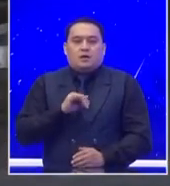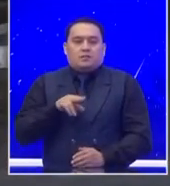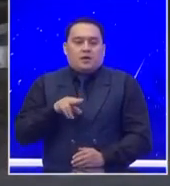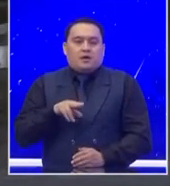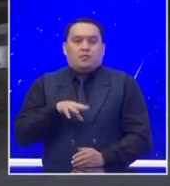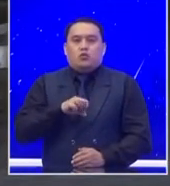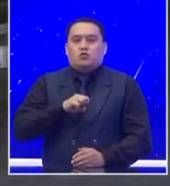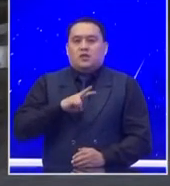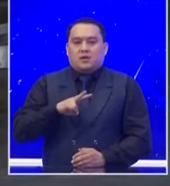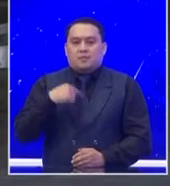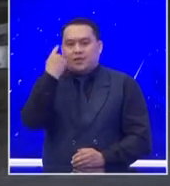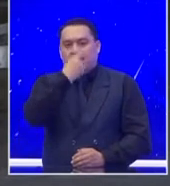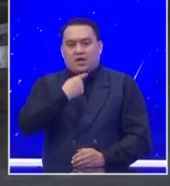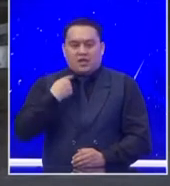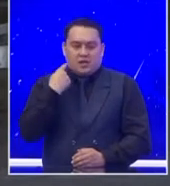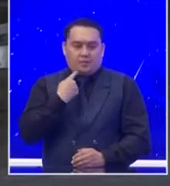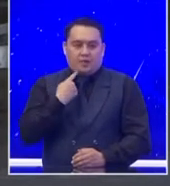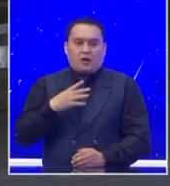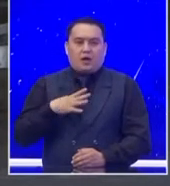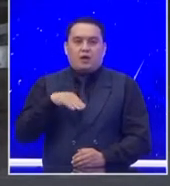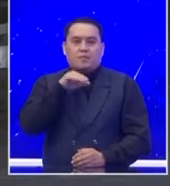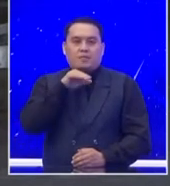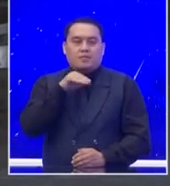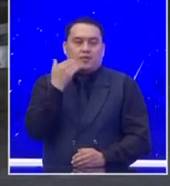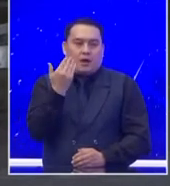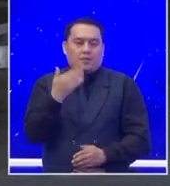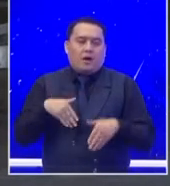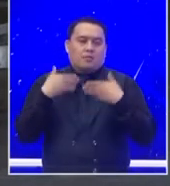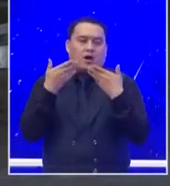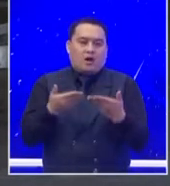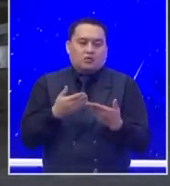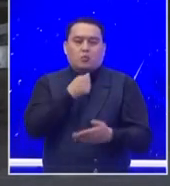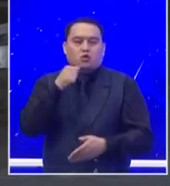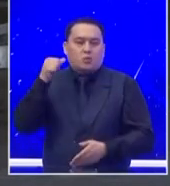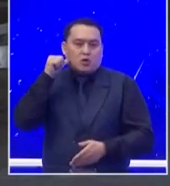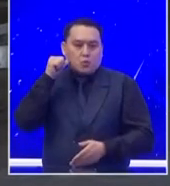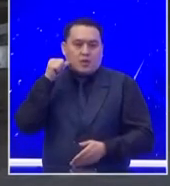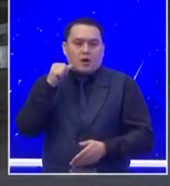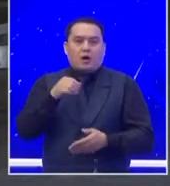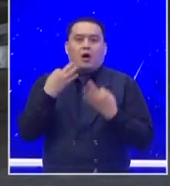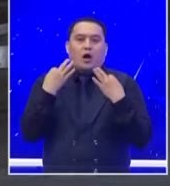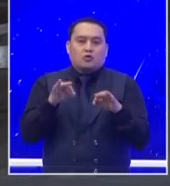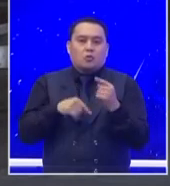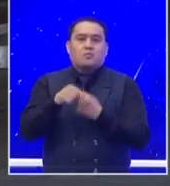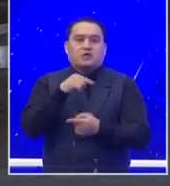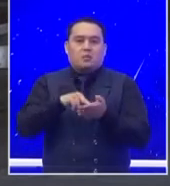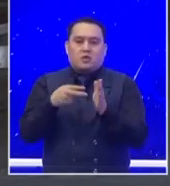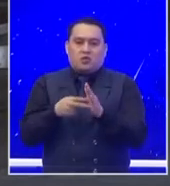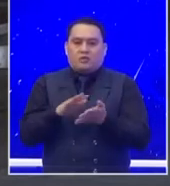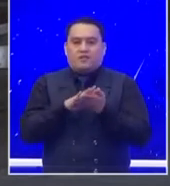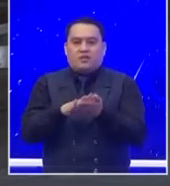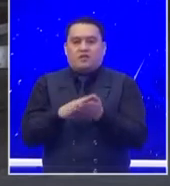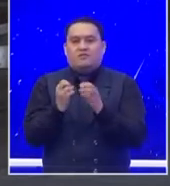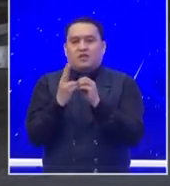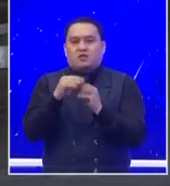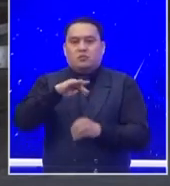Муслим Толебеков, индивидуальный предприниматель «Профи АС», к нам обратился в конце прошлого года. Одобрен его бизнес-план и выделено